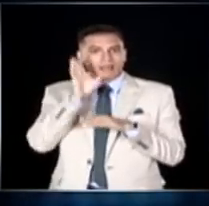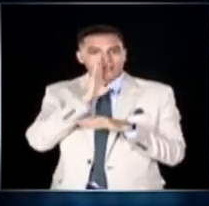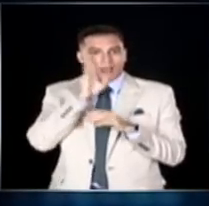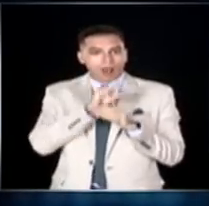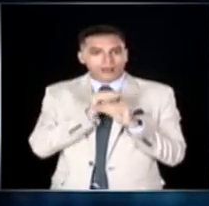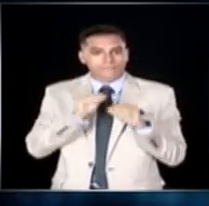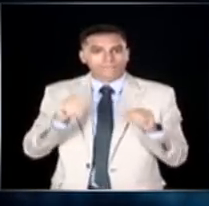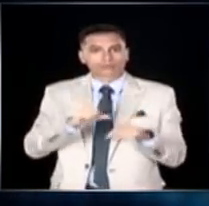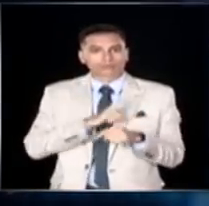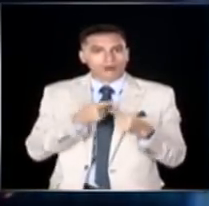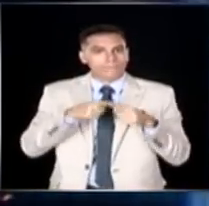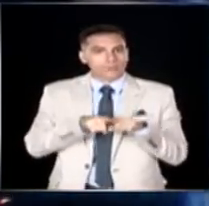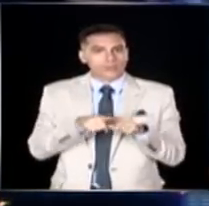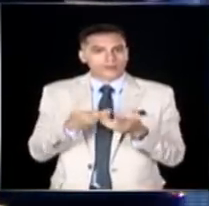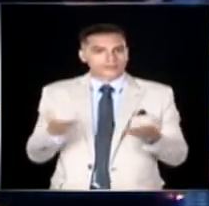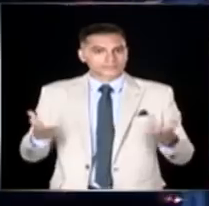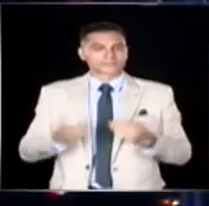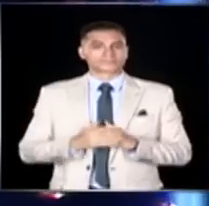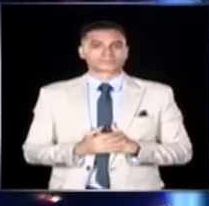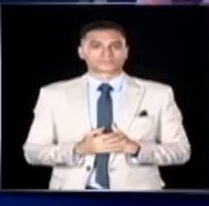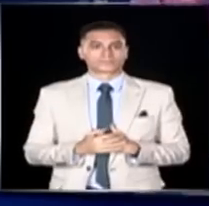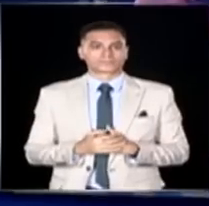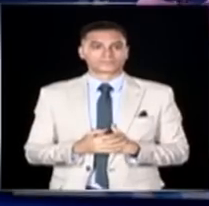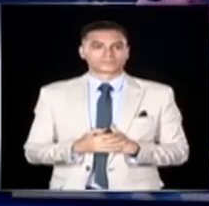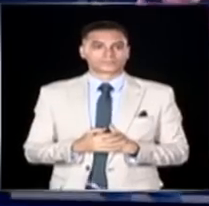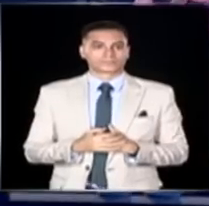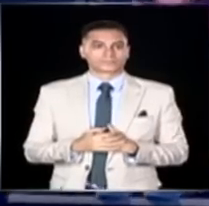تعليمية مثالية لطلابها.